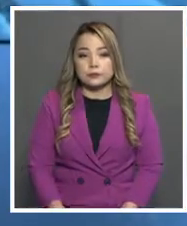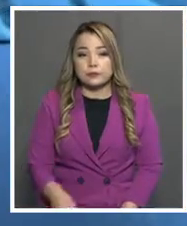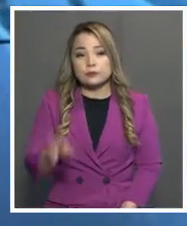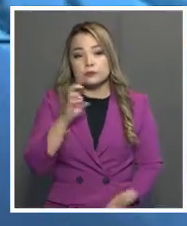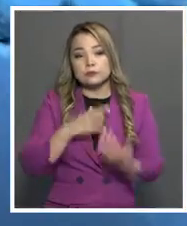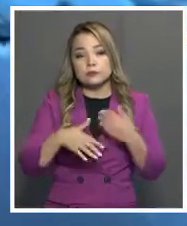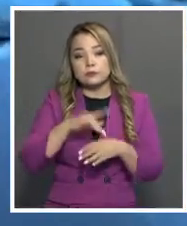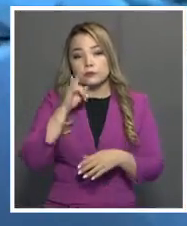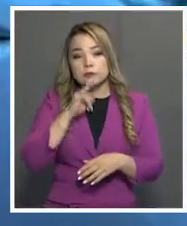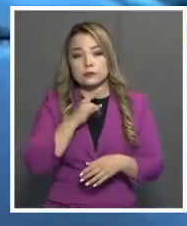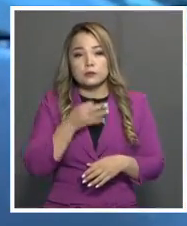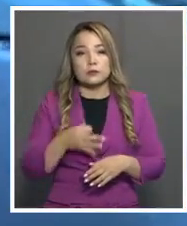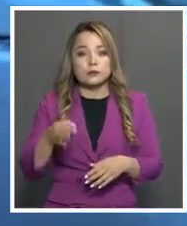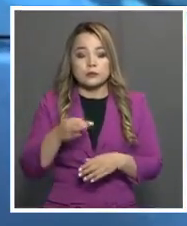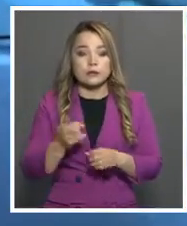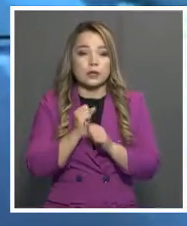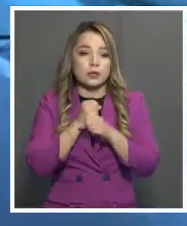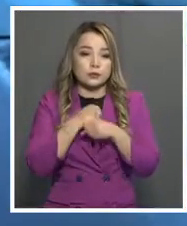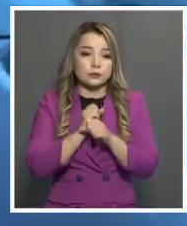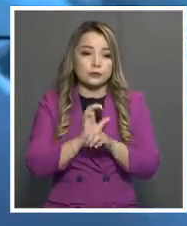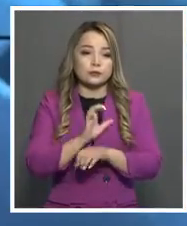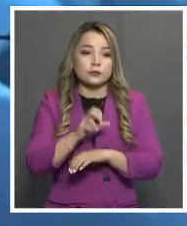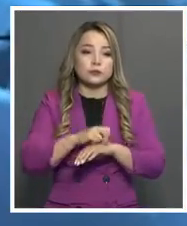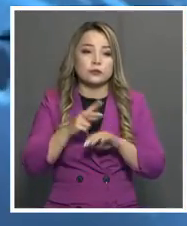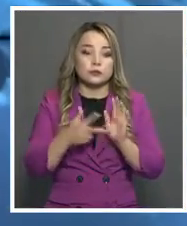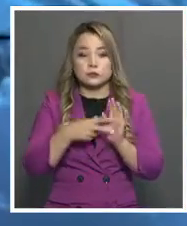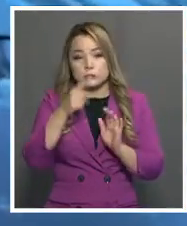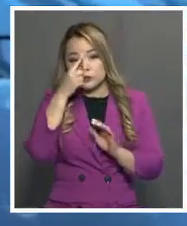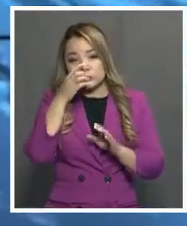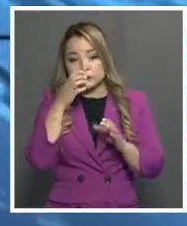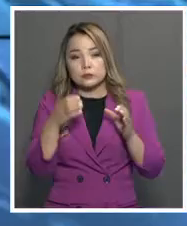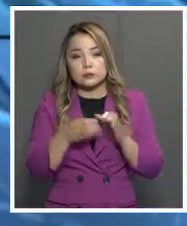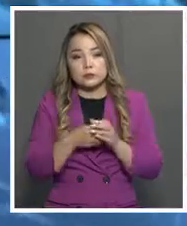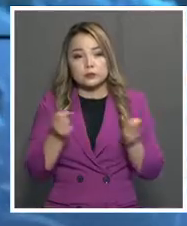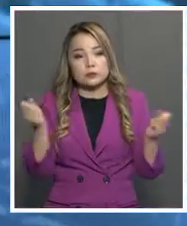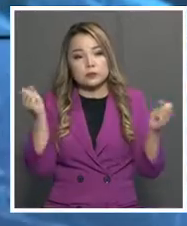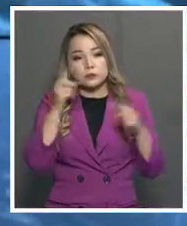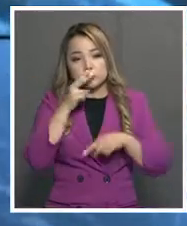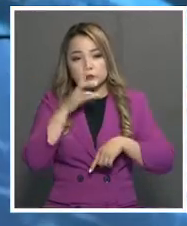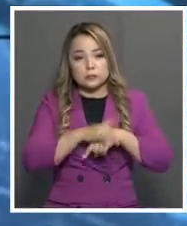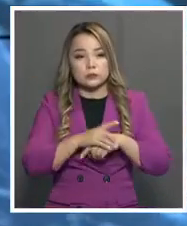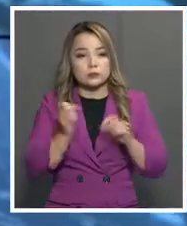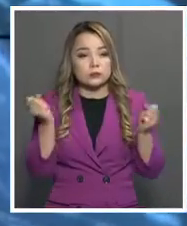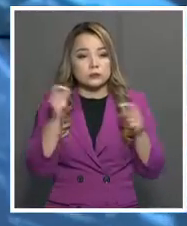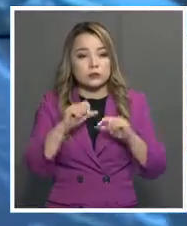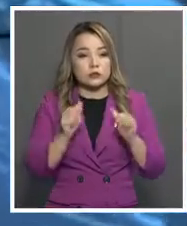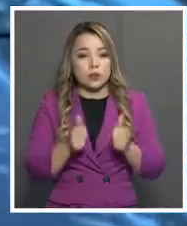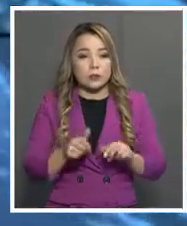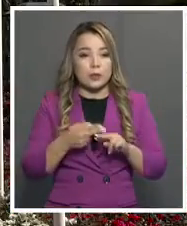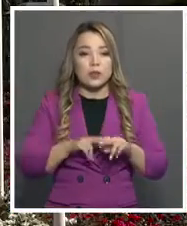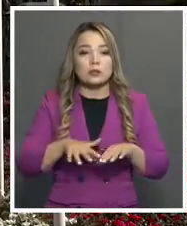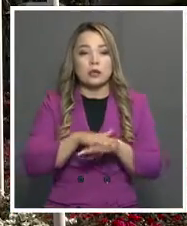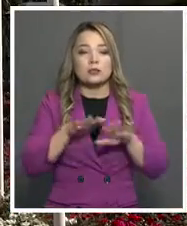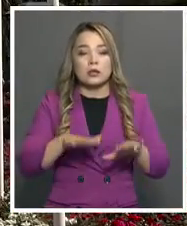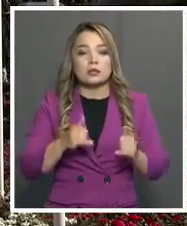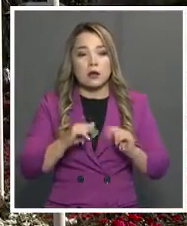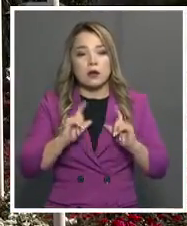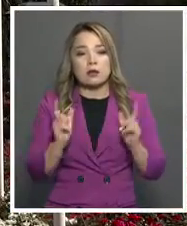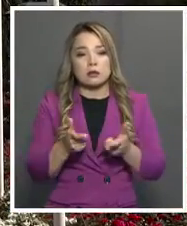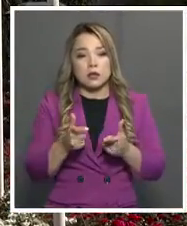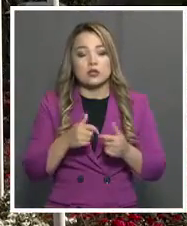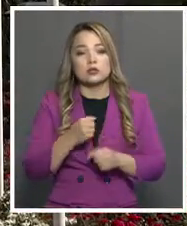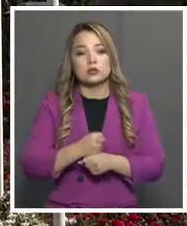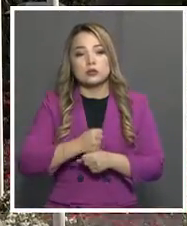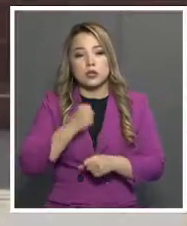Батыс Қазақстанда зертханаға жіберілген 18 сынамадан үнді штамы анықталды. Өңірде ауру жұқтырғандар көбейді. Соған сай карантиндік шектеу